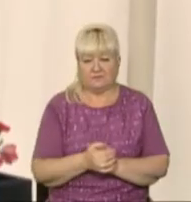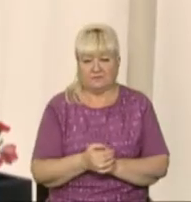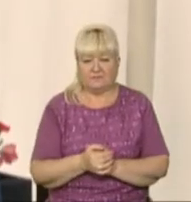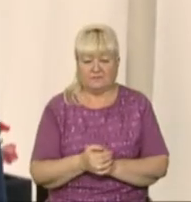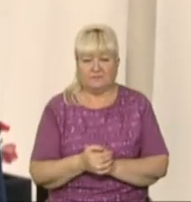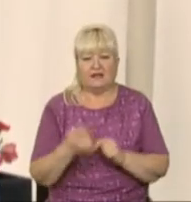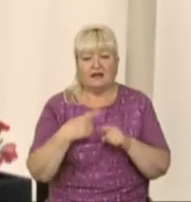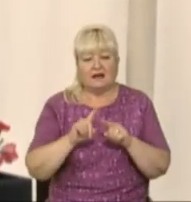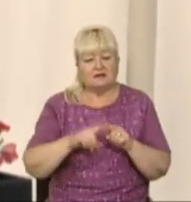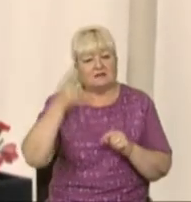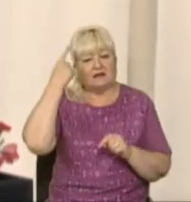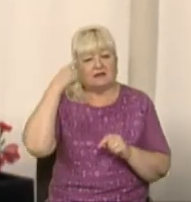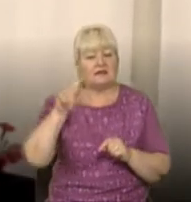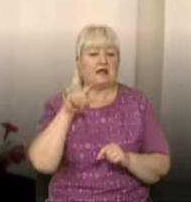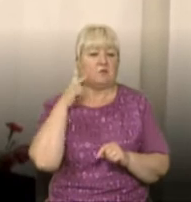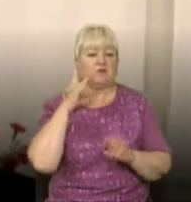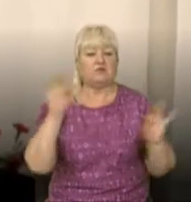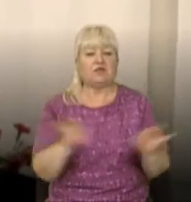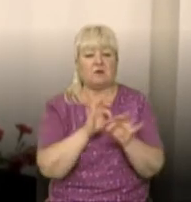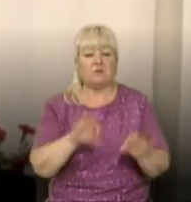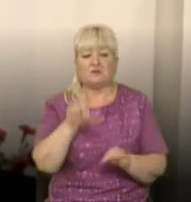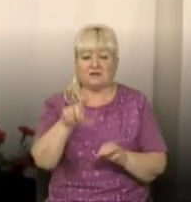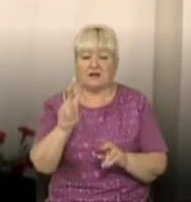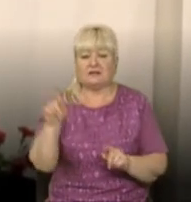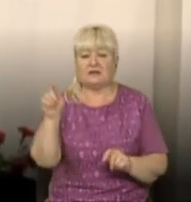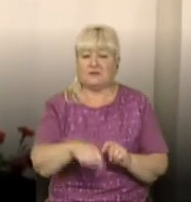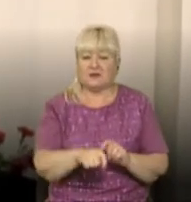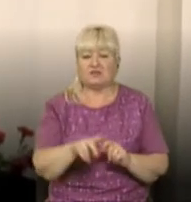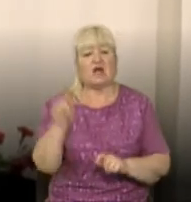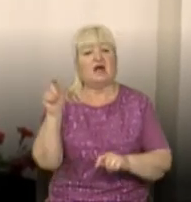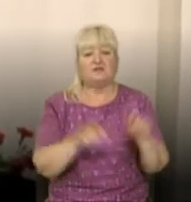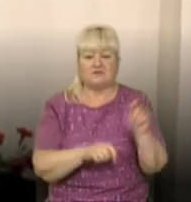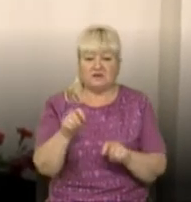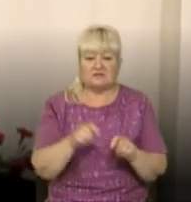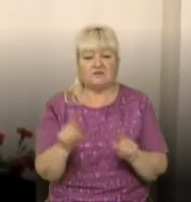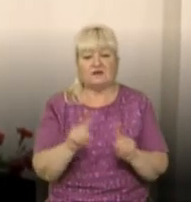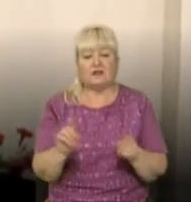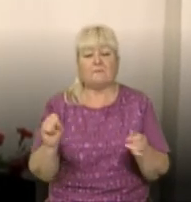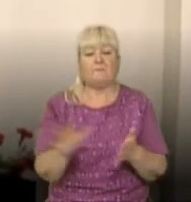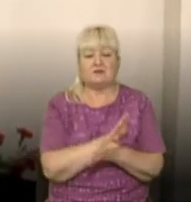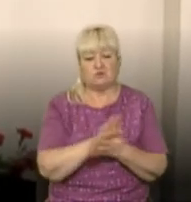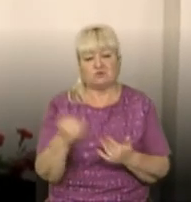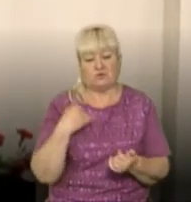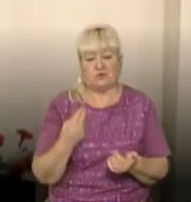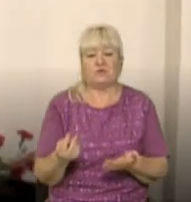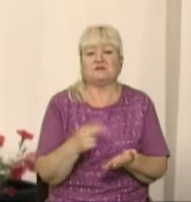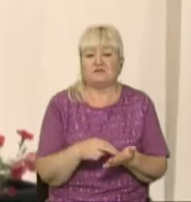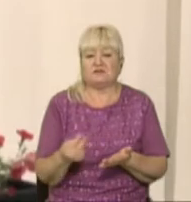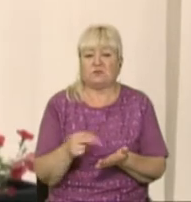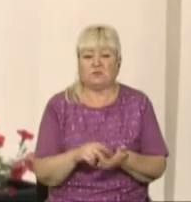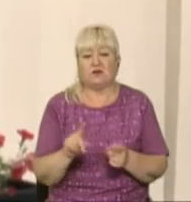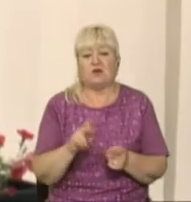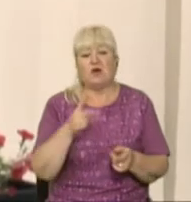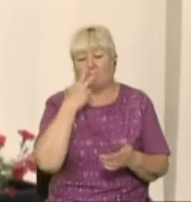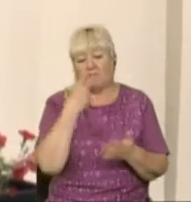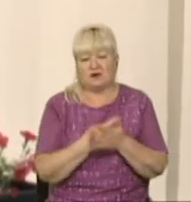Це ідея молоді музиканти, які приїжджають на фестиваль, які абсолютно безкоштовно у нас виступають. Ідея в тому, щоб себе